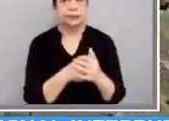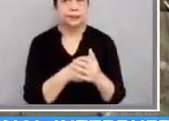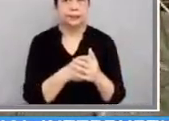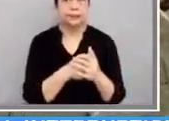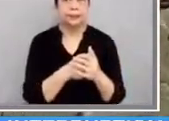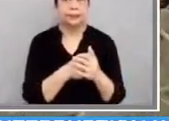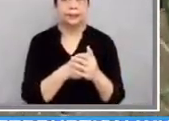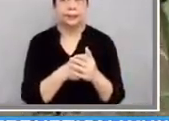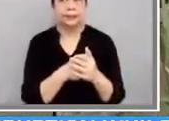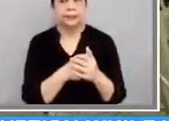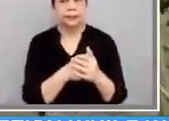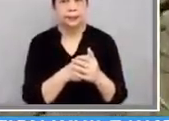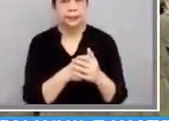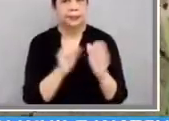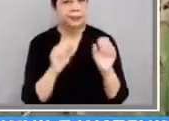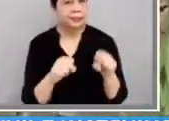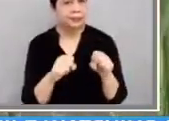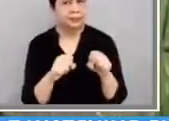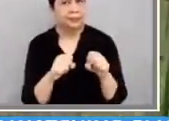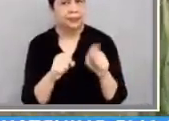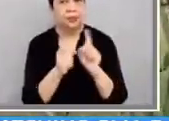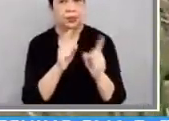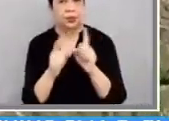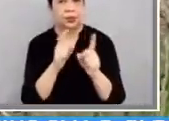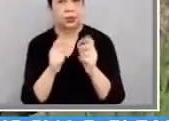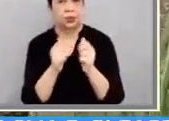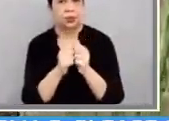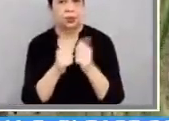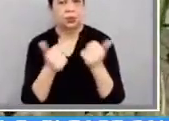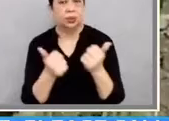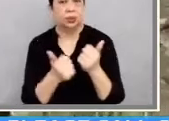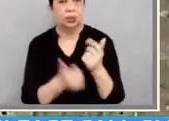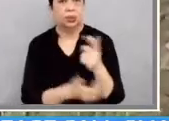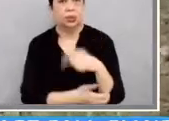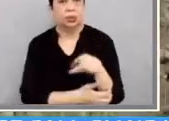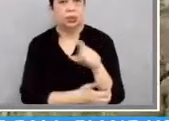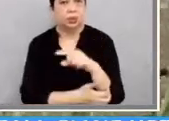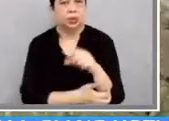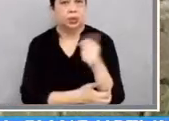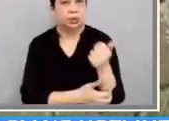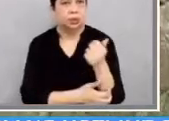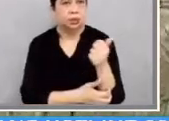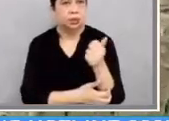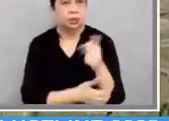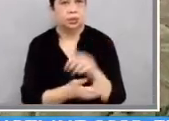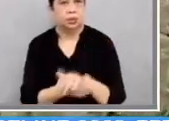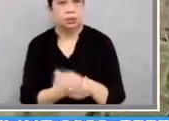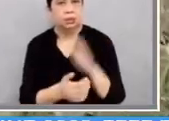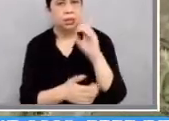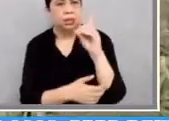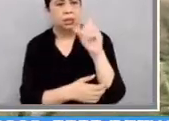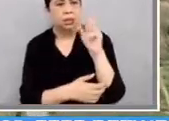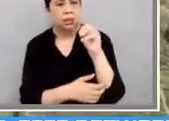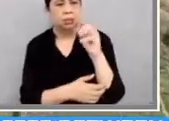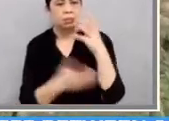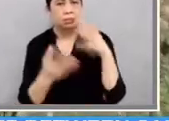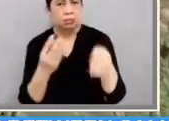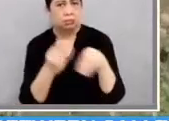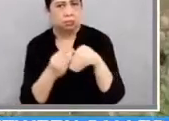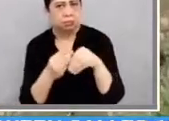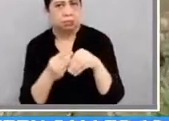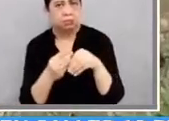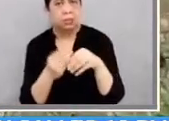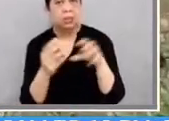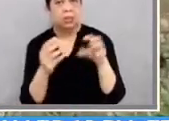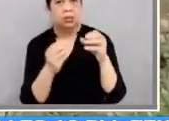in fact, pwede nga namin, nag-uusap nga kami ho ngayon ng LUPA, baka yung mga future dams natin, nagdagan namin ng height para meron na rin allocation